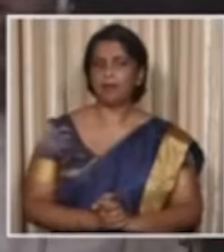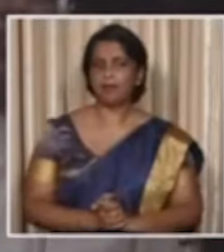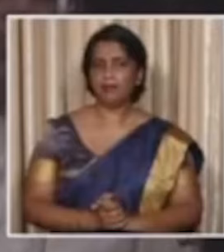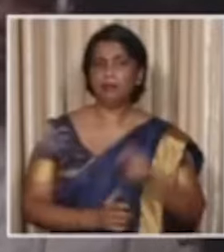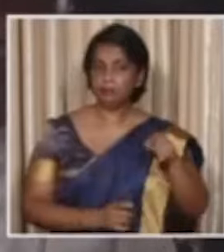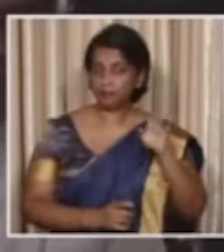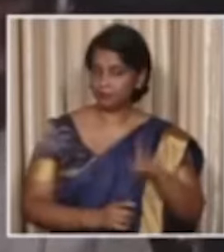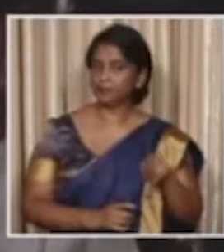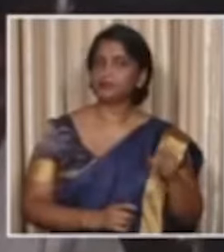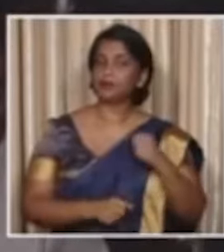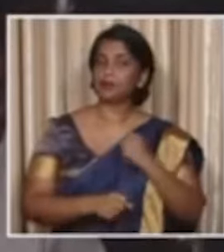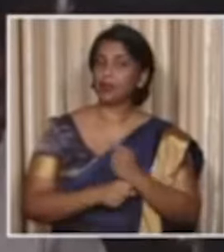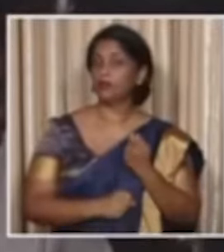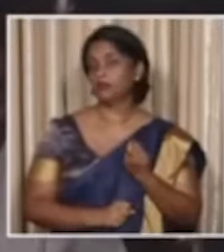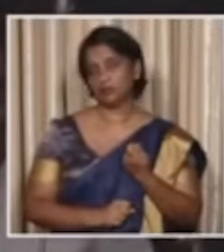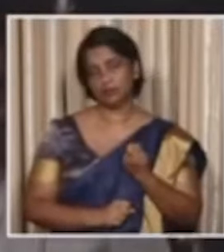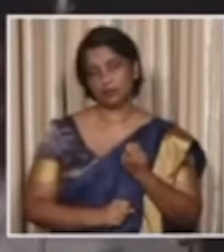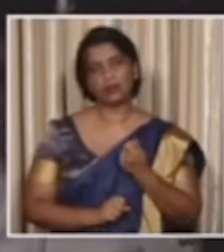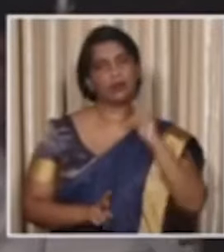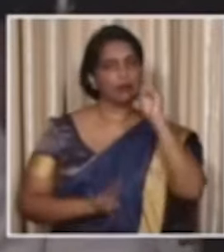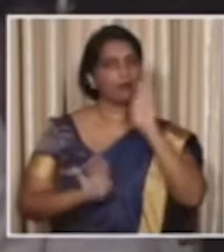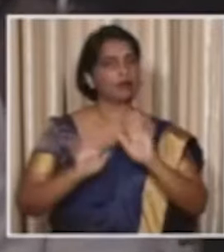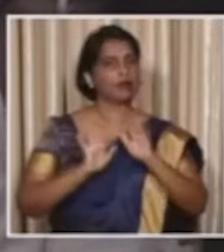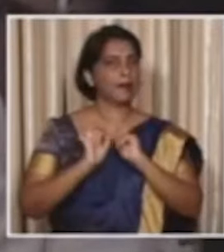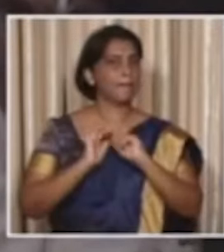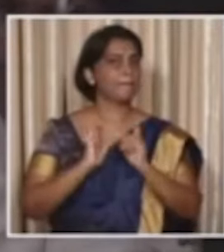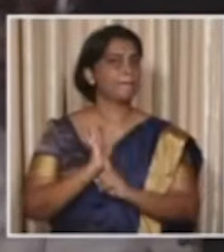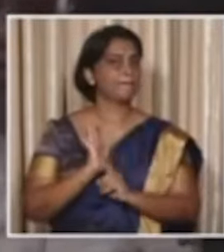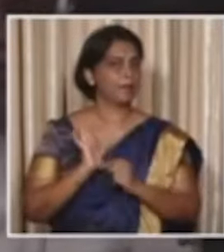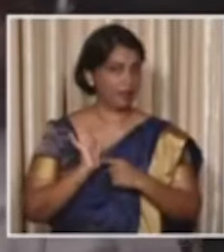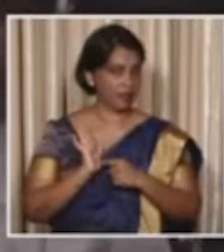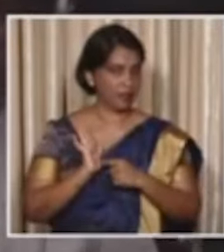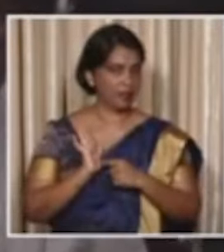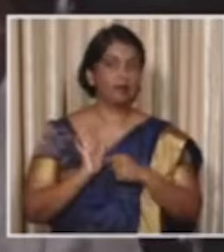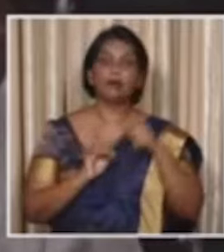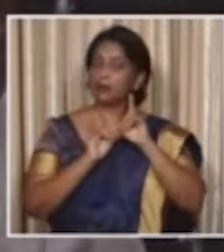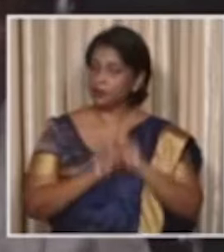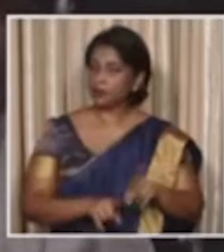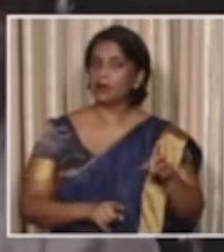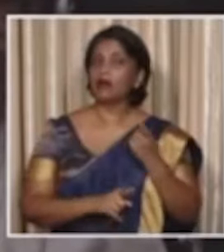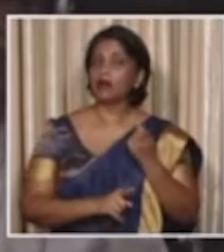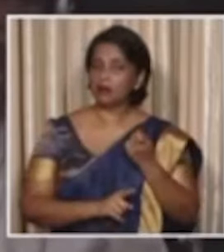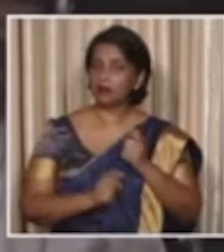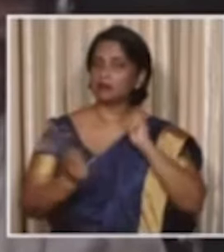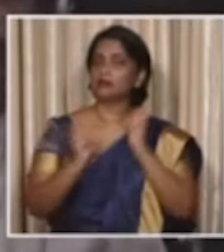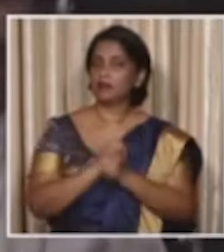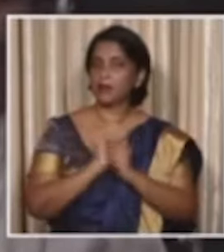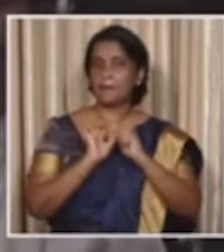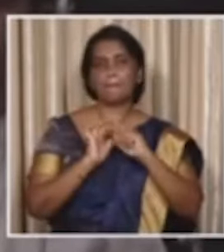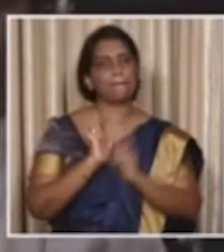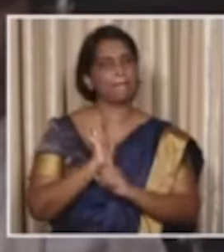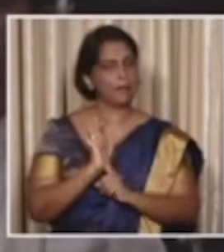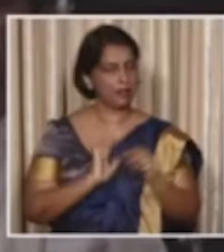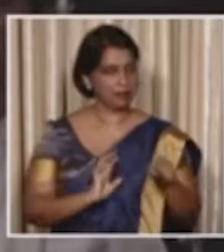ඒක තමයි රාජ්‍ය මූල්‍ය කළමනාකරණ පනත් කැටුම් පත, ඒ වගේම ආර්ථික පරිවර්තන පනත් කැටුම්